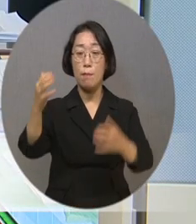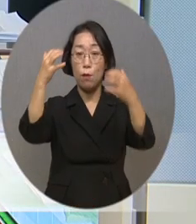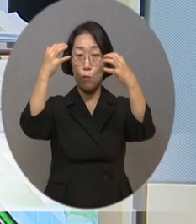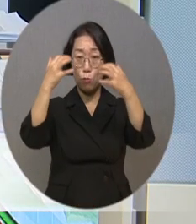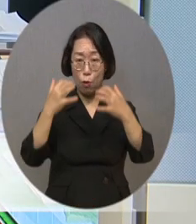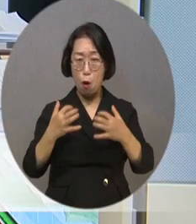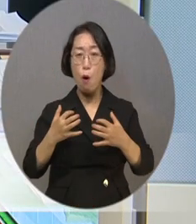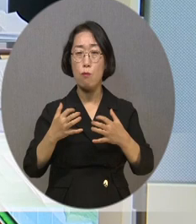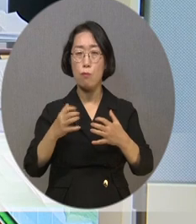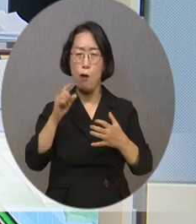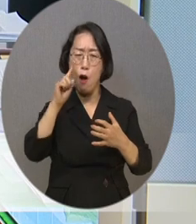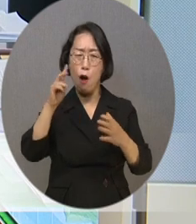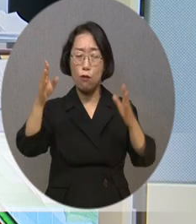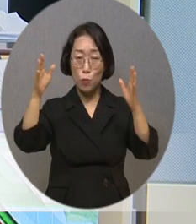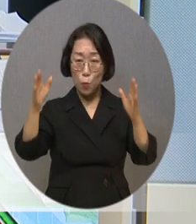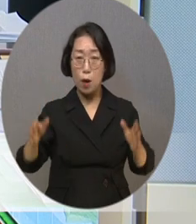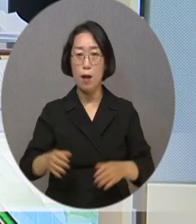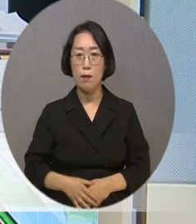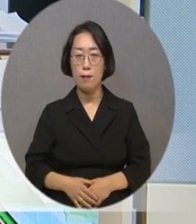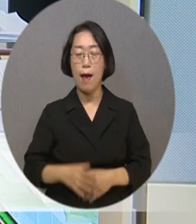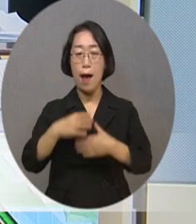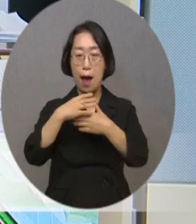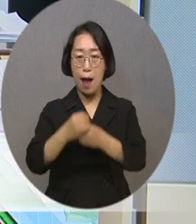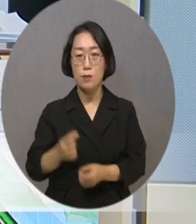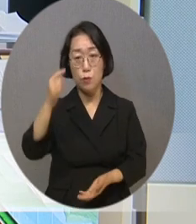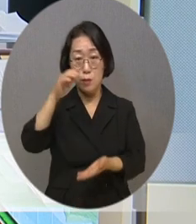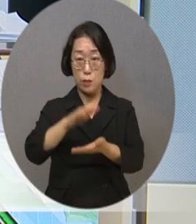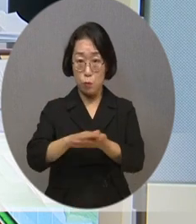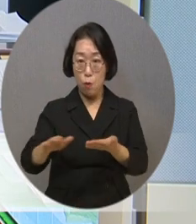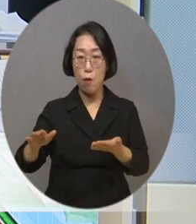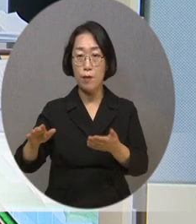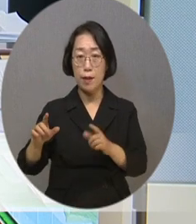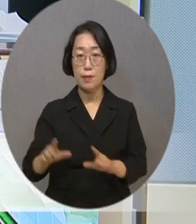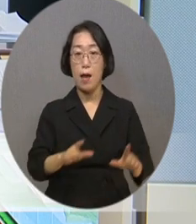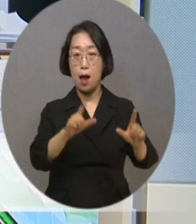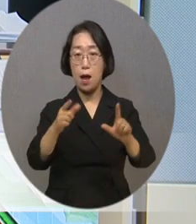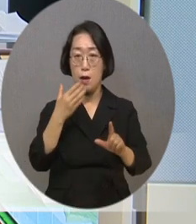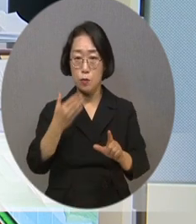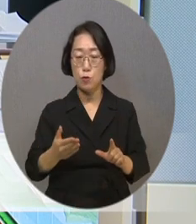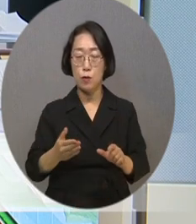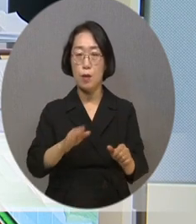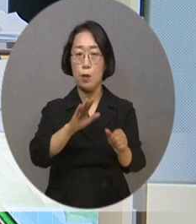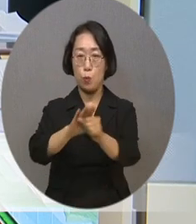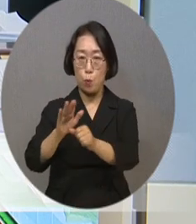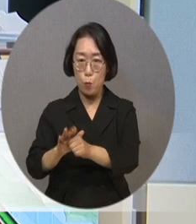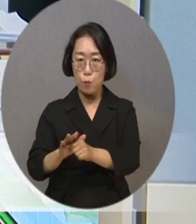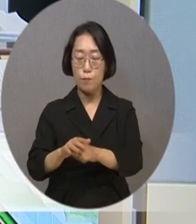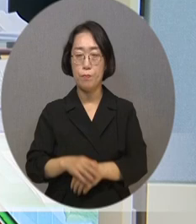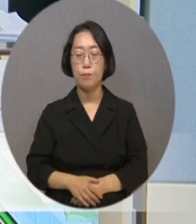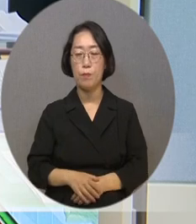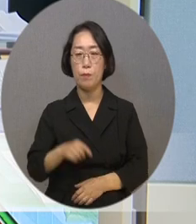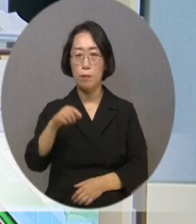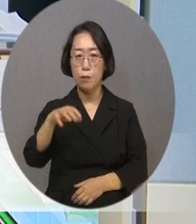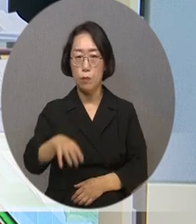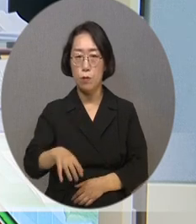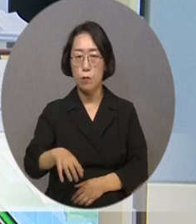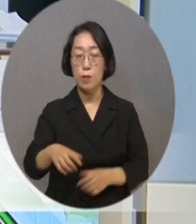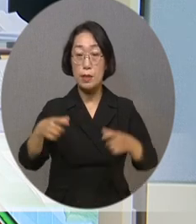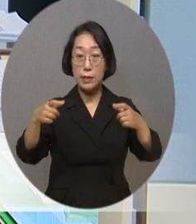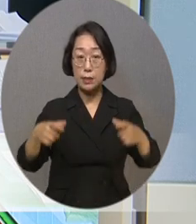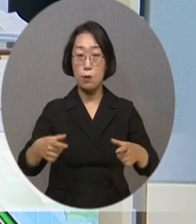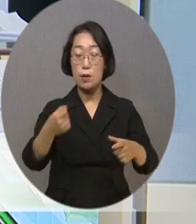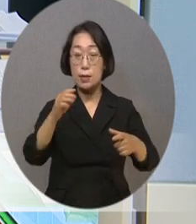취약계층 분들이 조금 더 안전하고 시원한 여름을 보낼 수 있도록 이렇게 사업을 추진했고요. 자체 우리